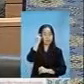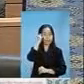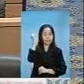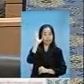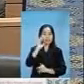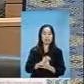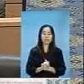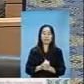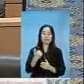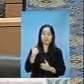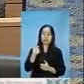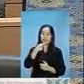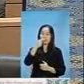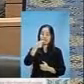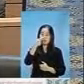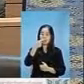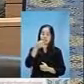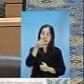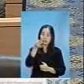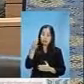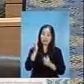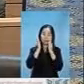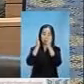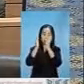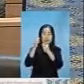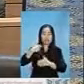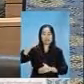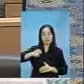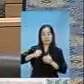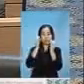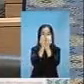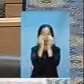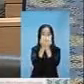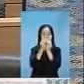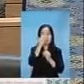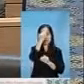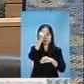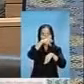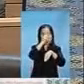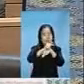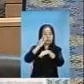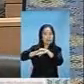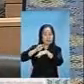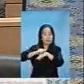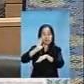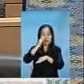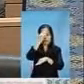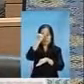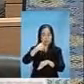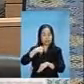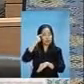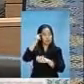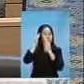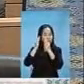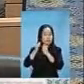านกำลังเสียดสีแล้วก็พาดพิงไปถึงศาลรัฐธรรมนูญท่านประธานควรจะเตือนนะครับเราเข้าใจไปอย่างนั้นจริงๆผม